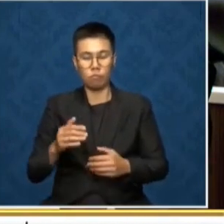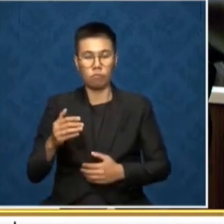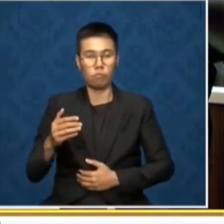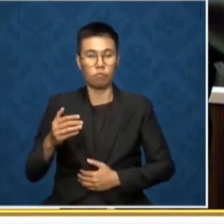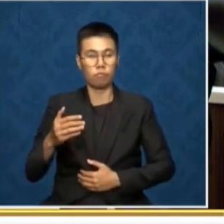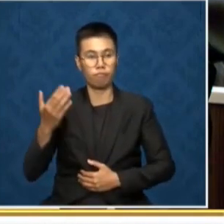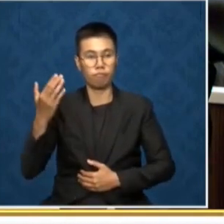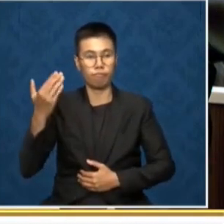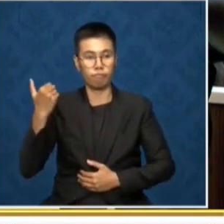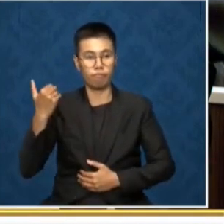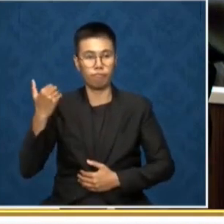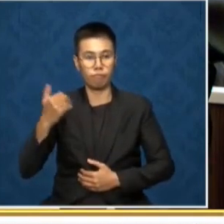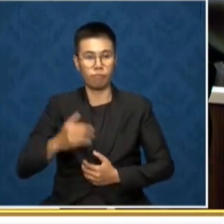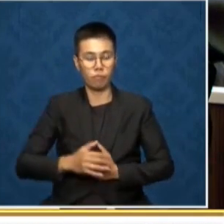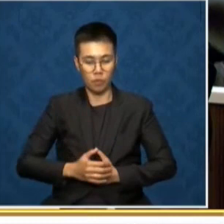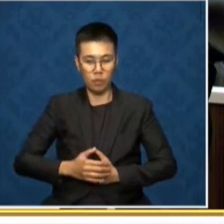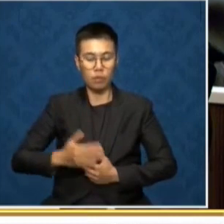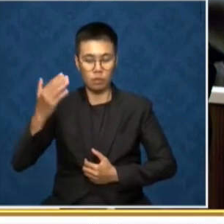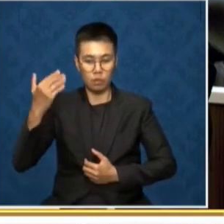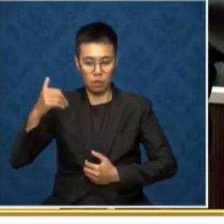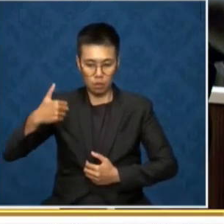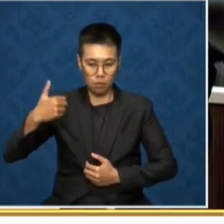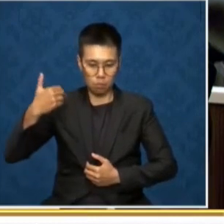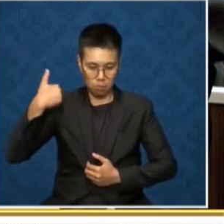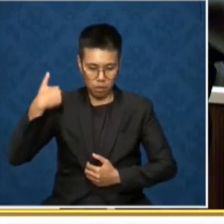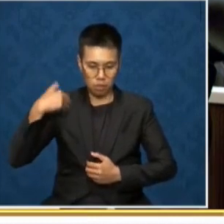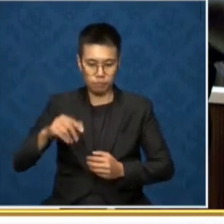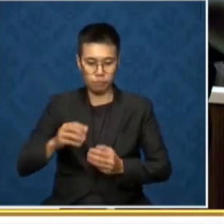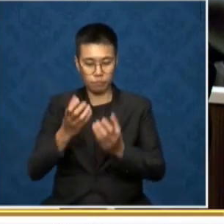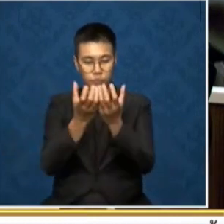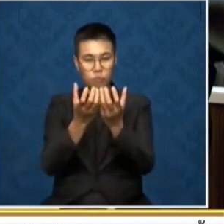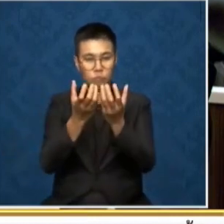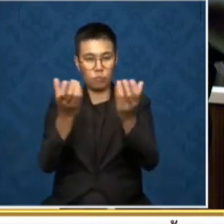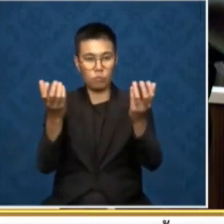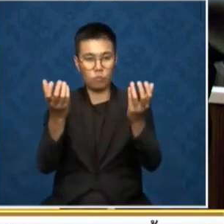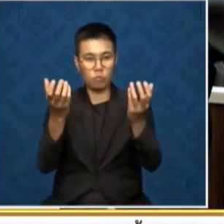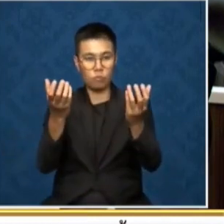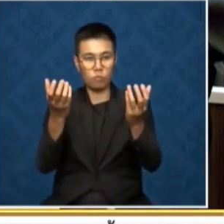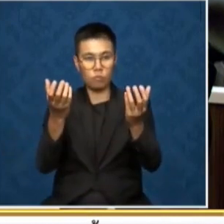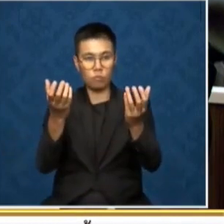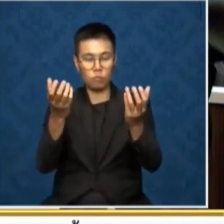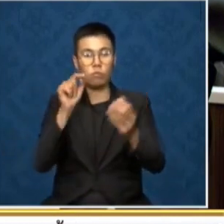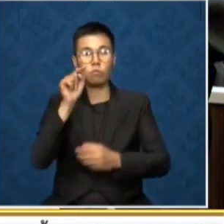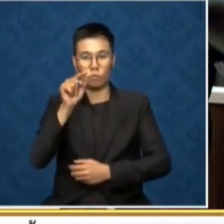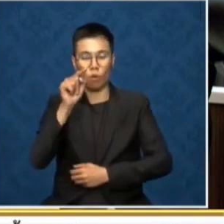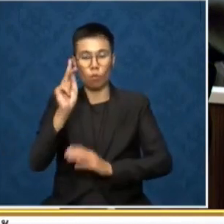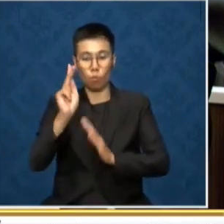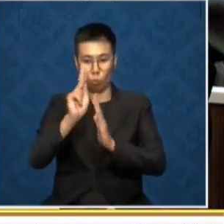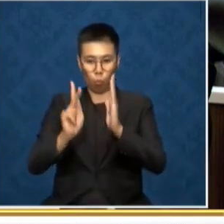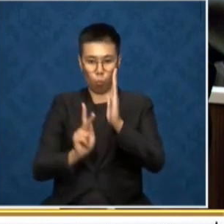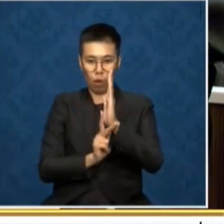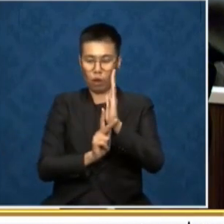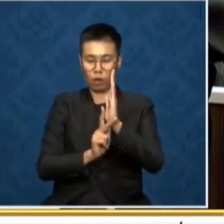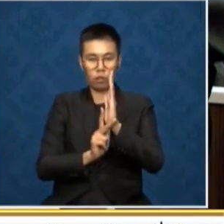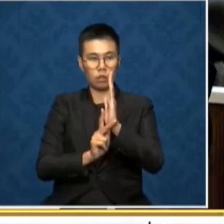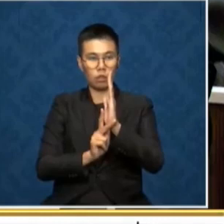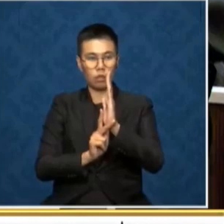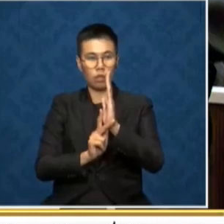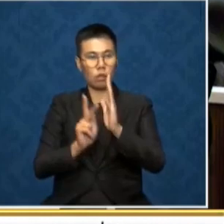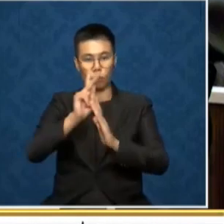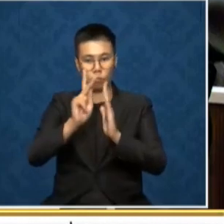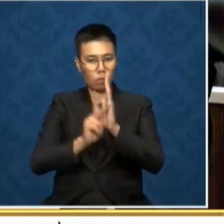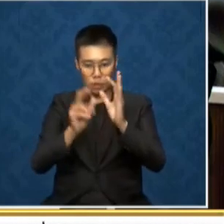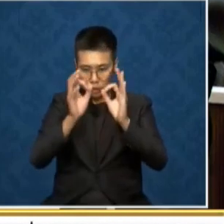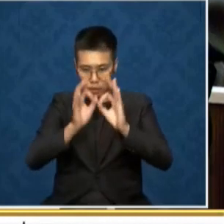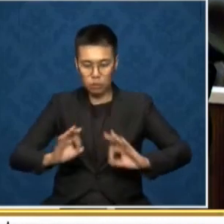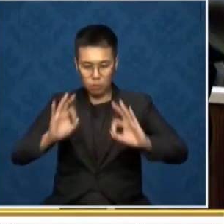แต่ที่เรามีรัฐธรรมนูญซึ่งเป็นกฎหมายสูงสุดในการปกครองประเทศ